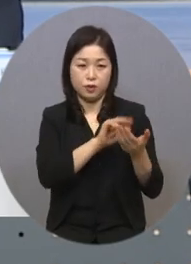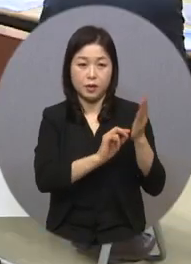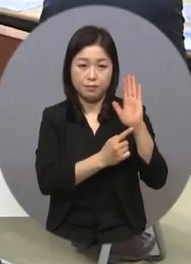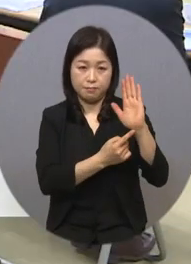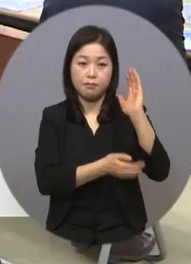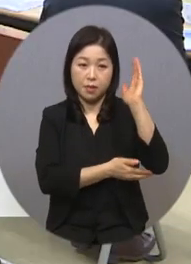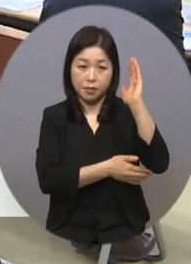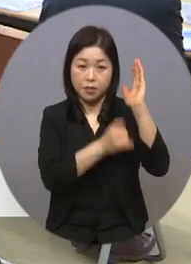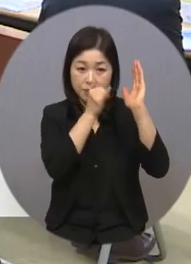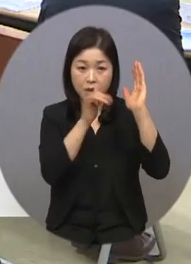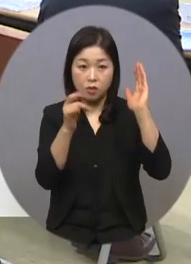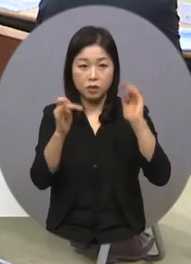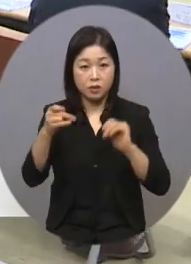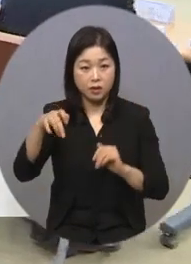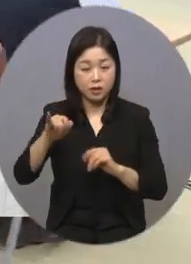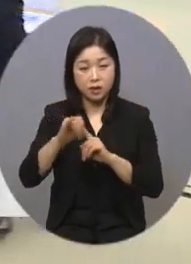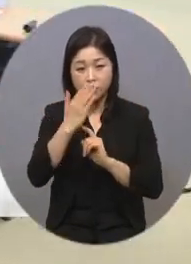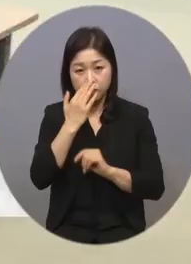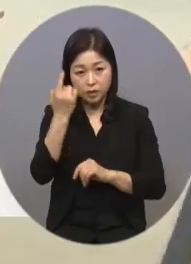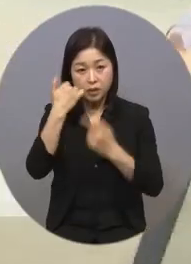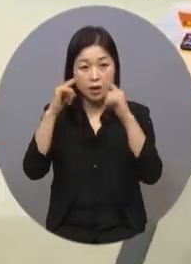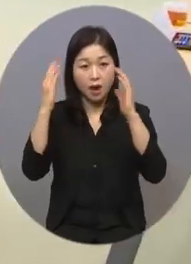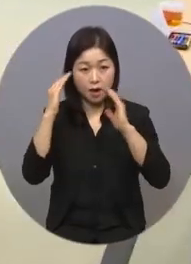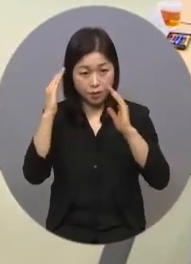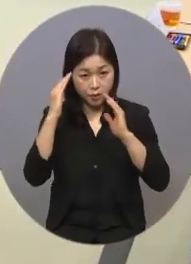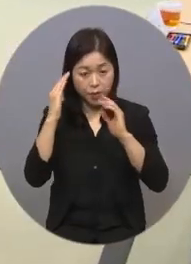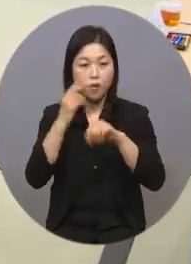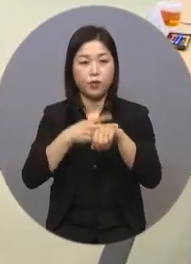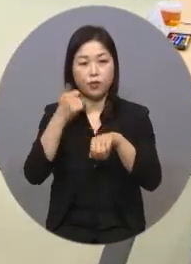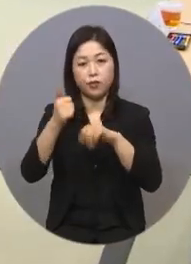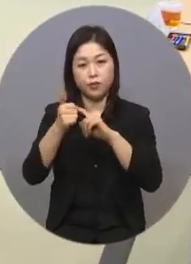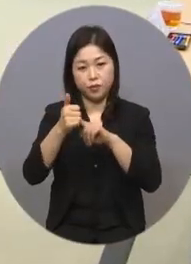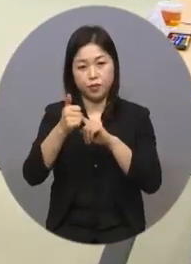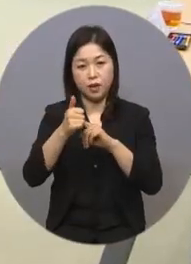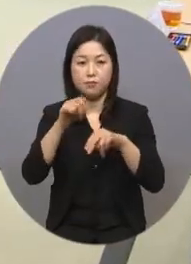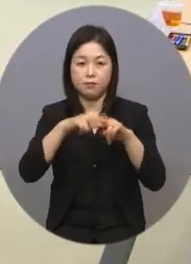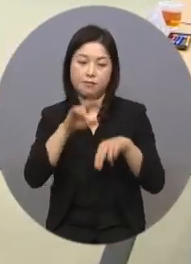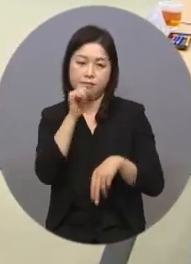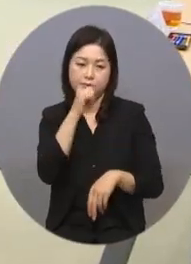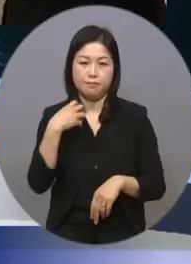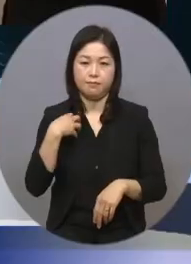시작으로 홍영기 순천대학교 명예교수가 좌장을 맡아 진행됐습니다.